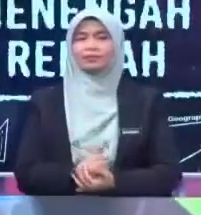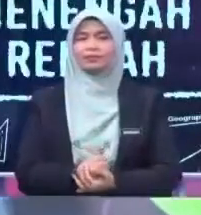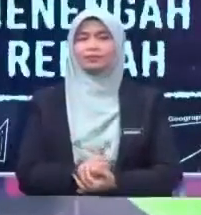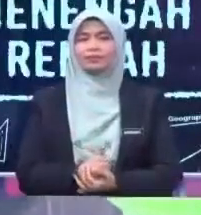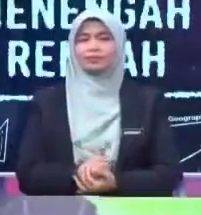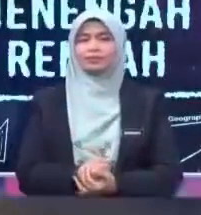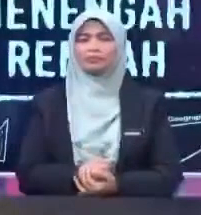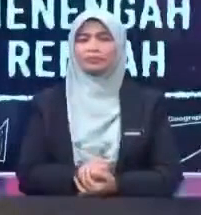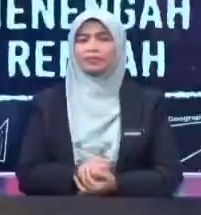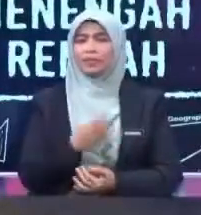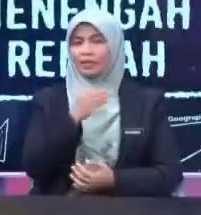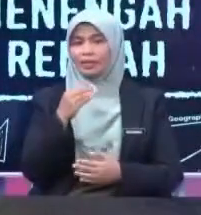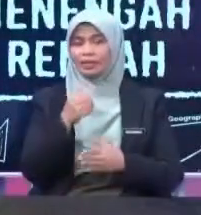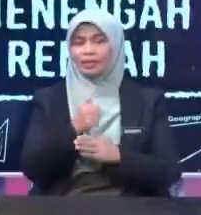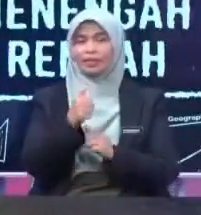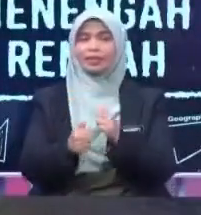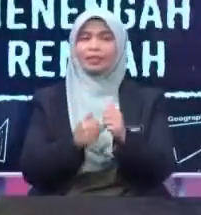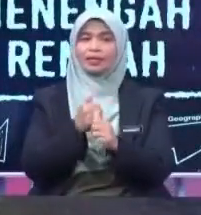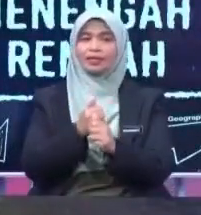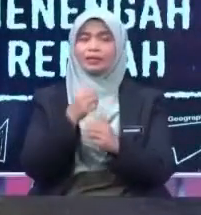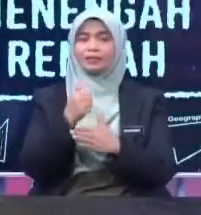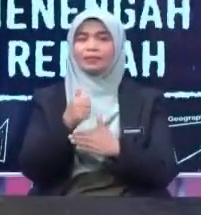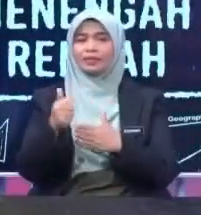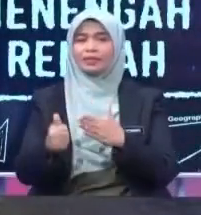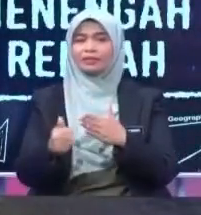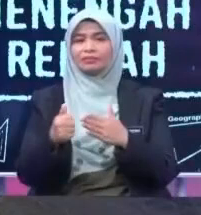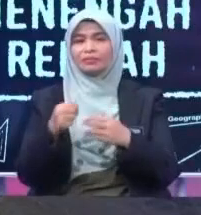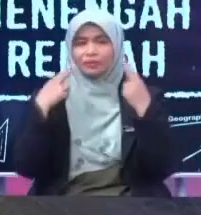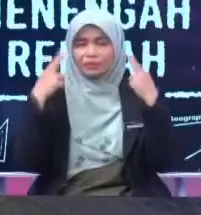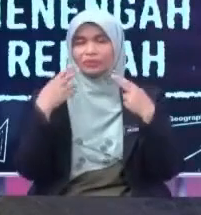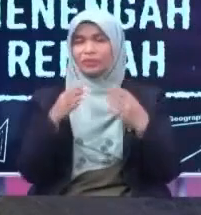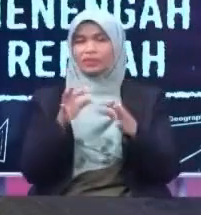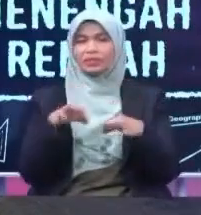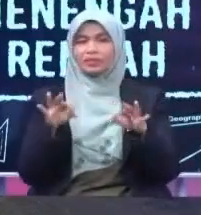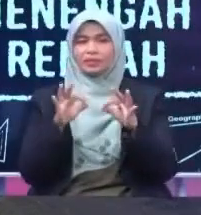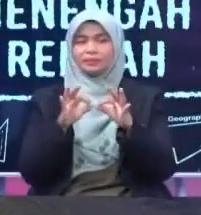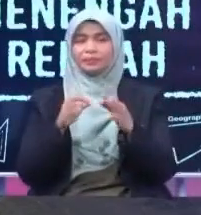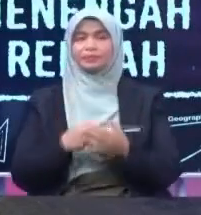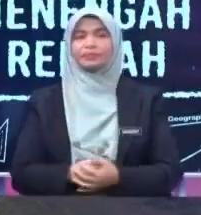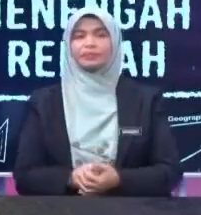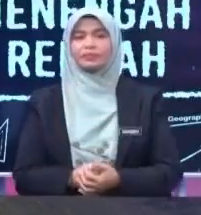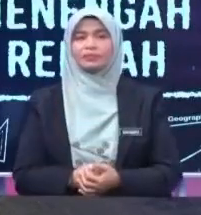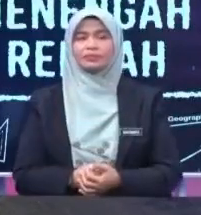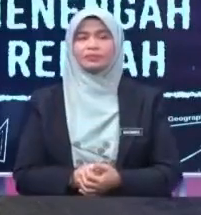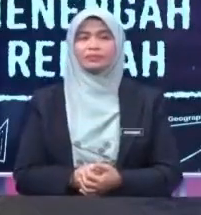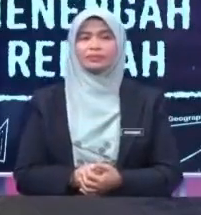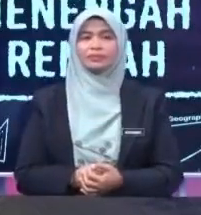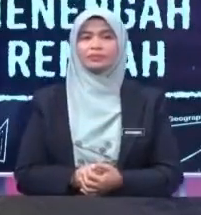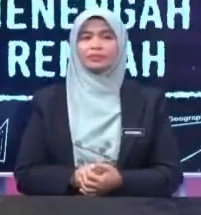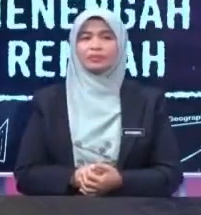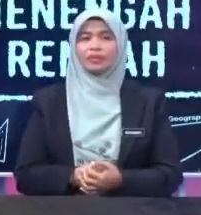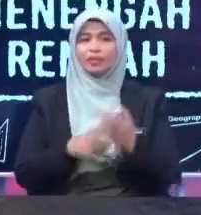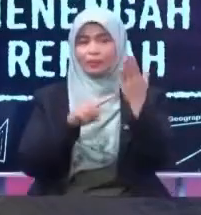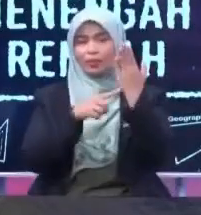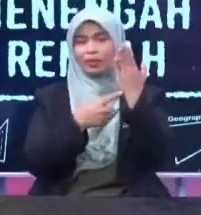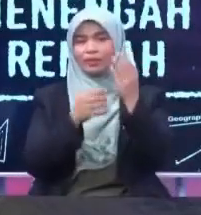duduk dekat situ. Dan di alam akhirat tu tadi Ustazah dah cerita, Ustazah ada juga buat carta alir dekat situ, Aiman. Baik, Ustazah. Bermula